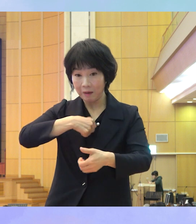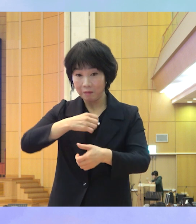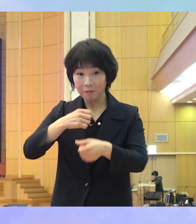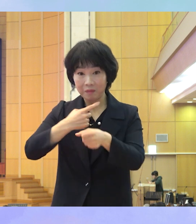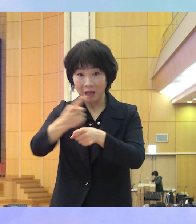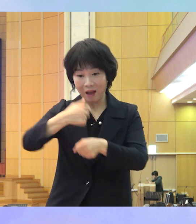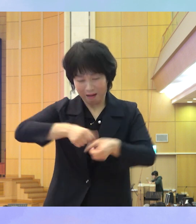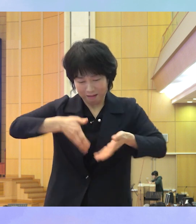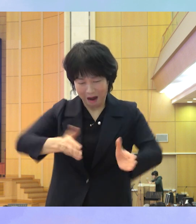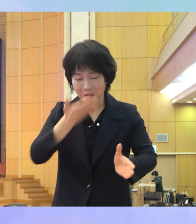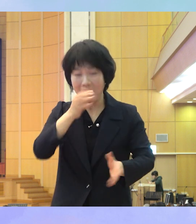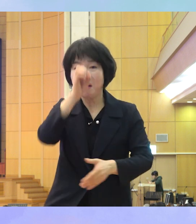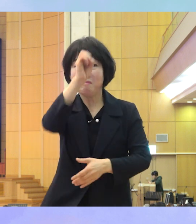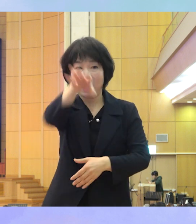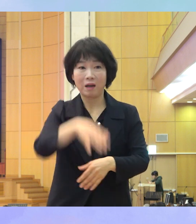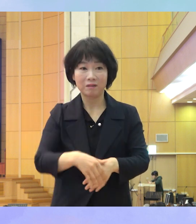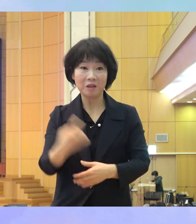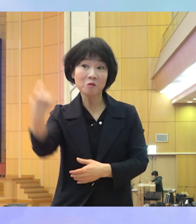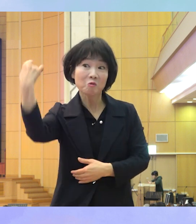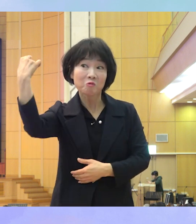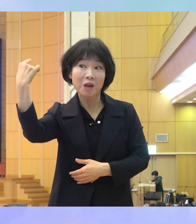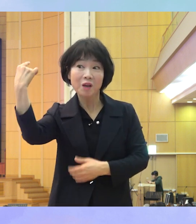18장 14절로 넘어갑니다.